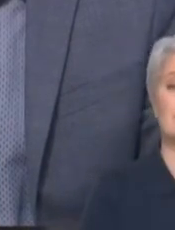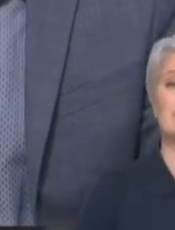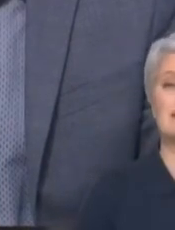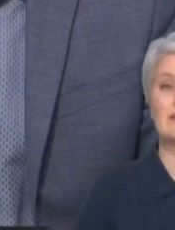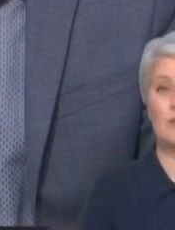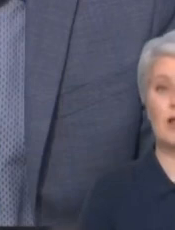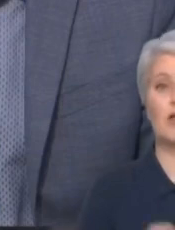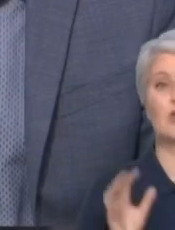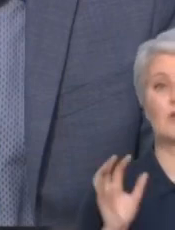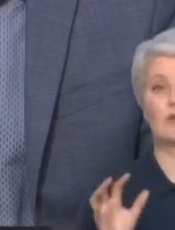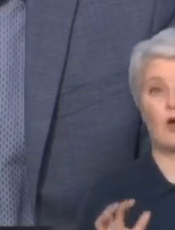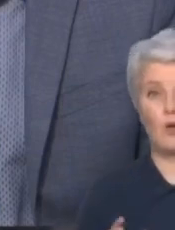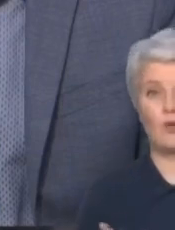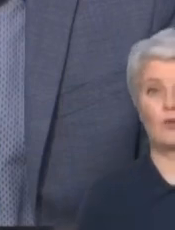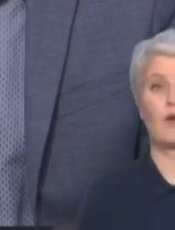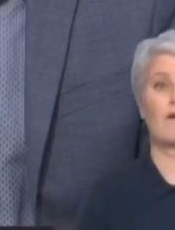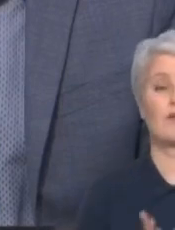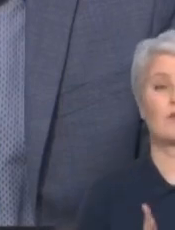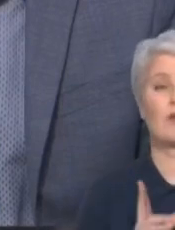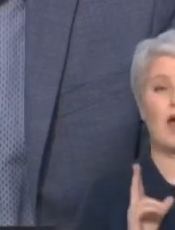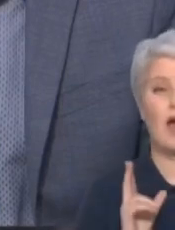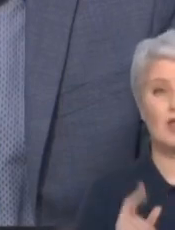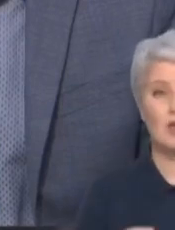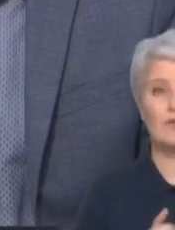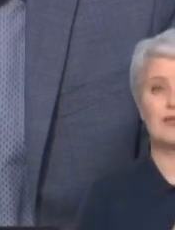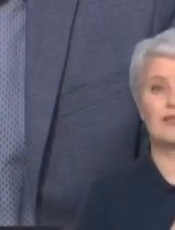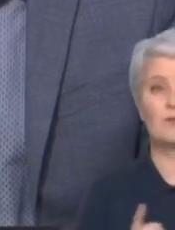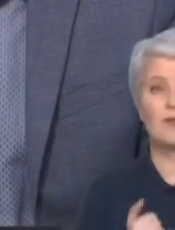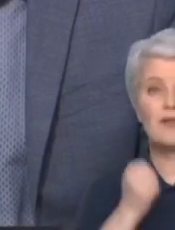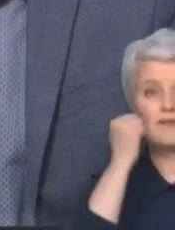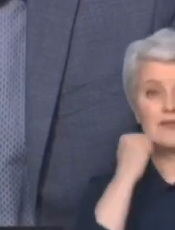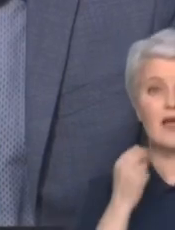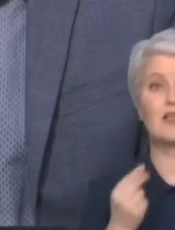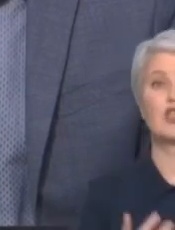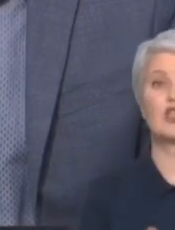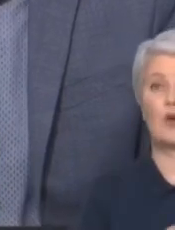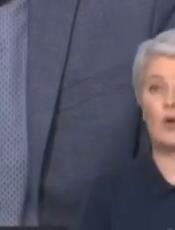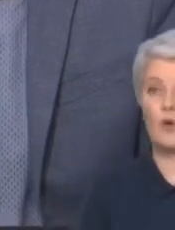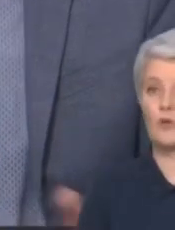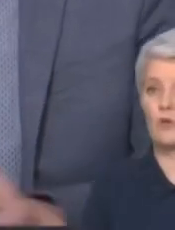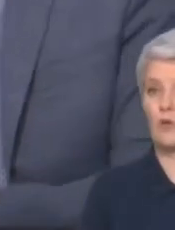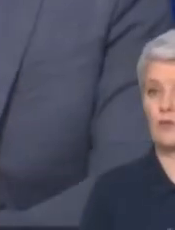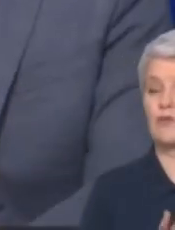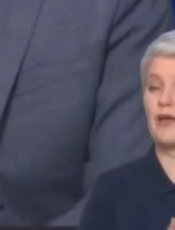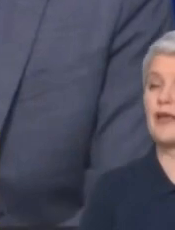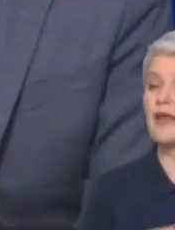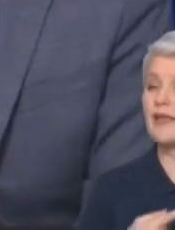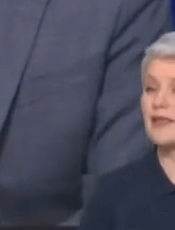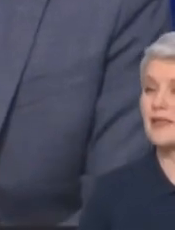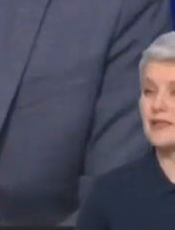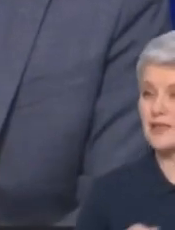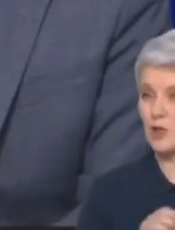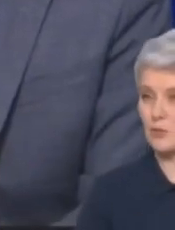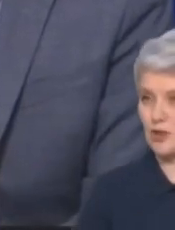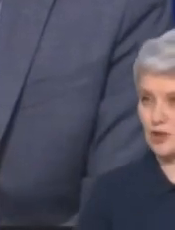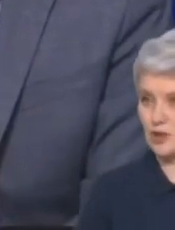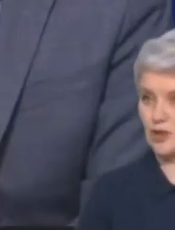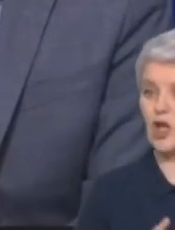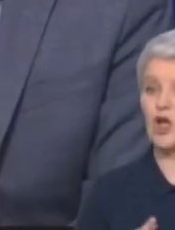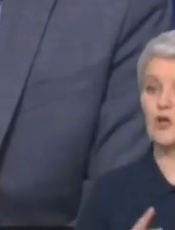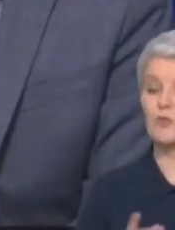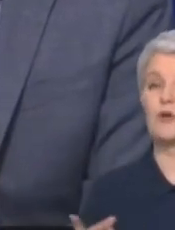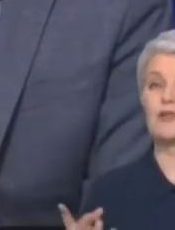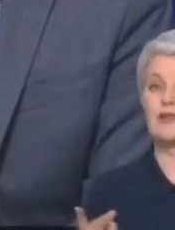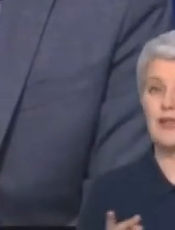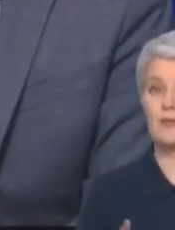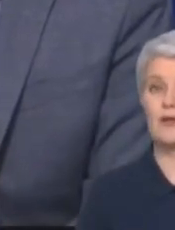законну, і вони будуть гарантовано забезпечені в старості доходом обидвоє. Тож є різні причини, з яких треба такі добровільні